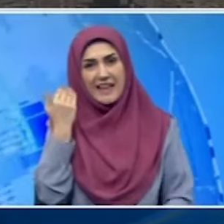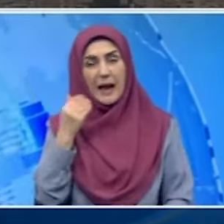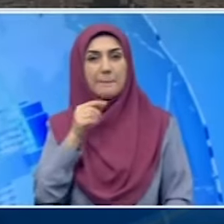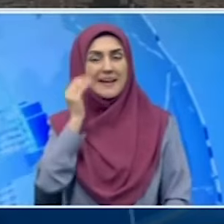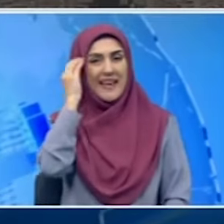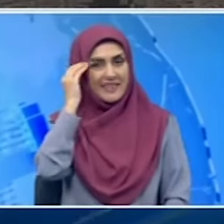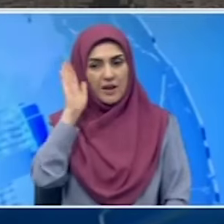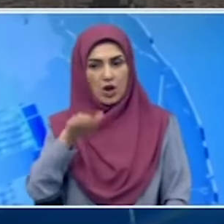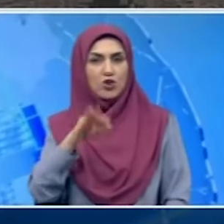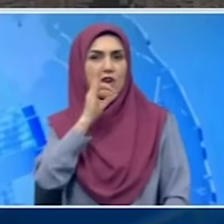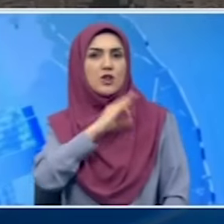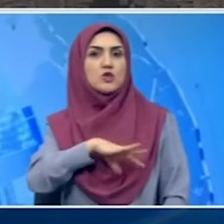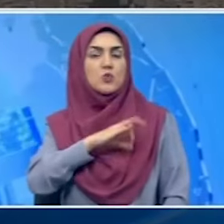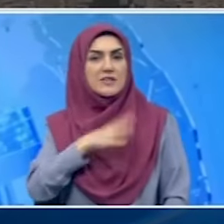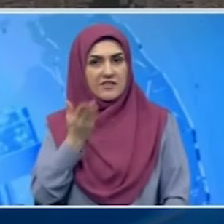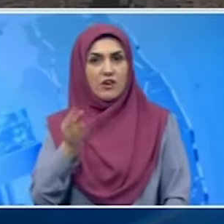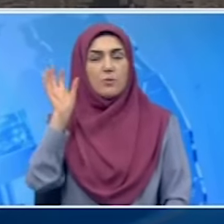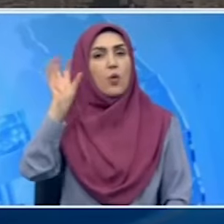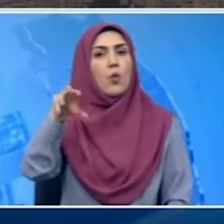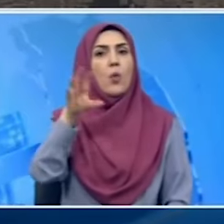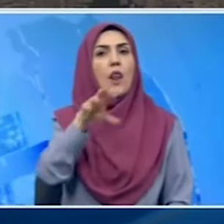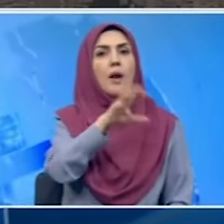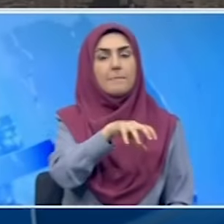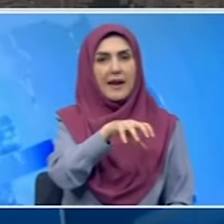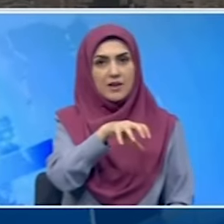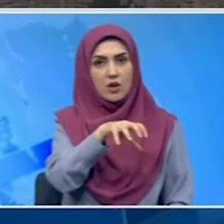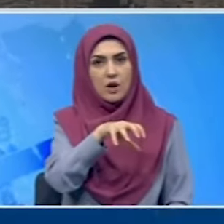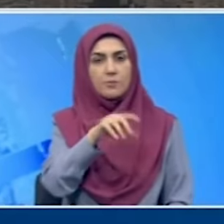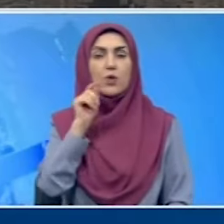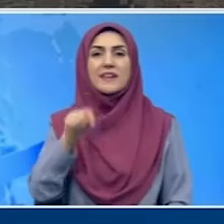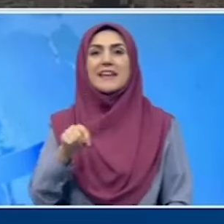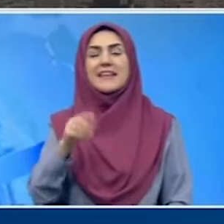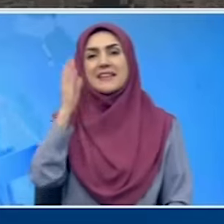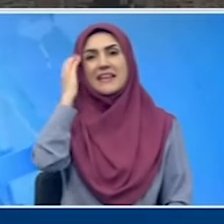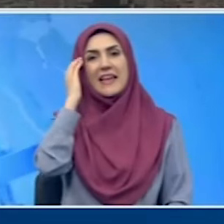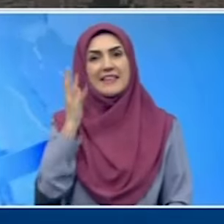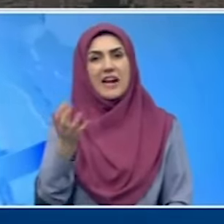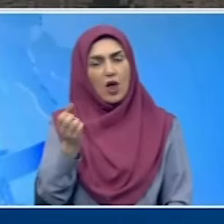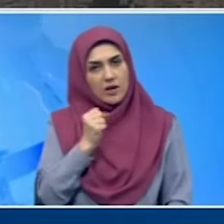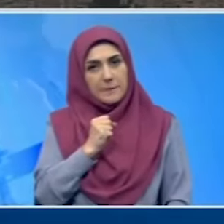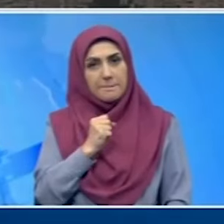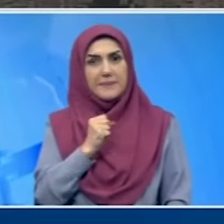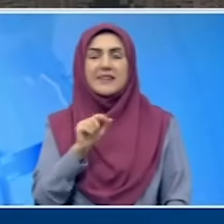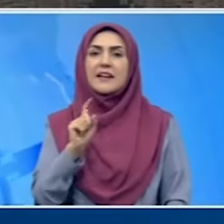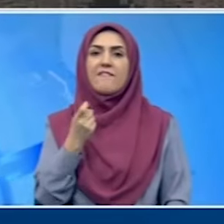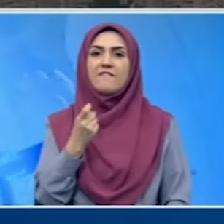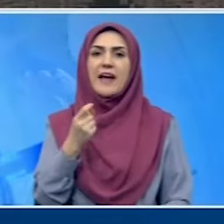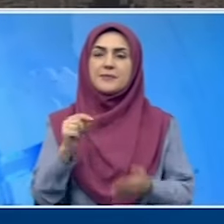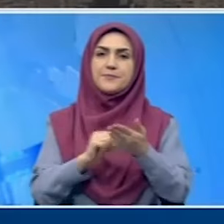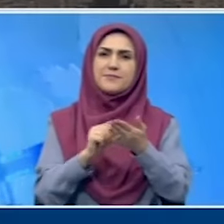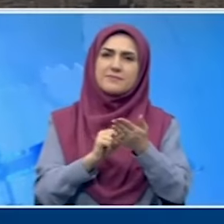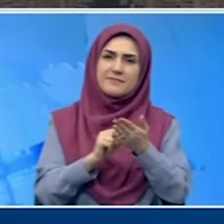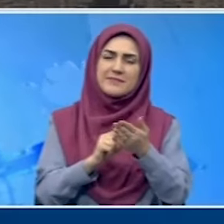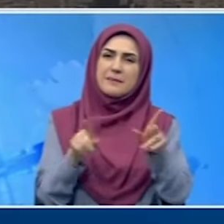شبیه همون قبلا امضا رو دیده میزنه، میاد اینجا کارشناس ما طبق روال قانونی انجام میده و میره جلو. سازمان